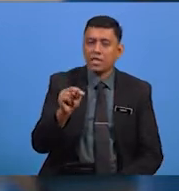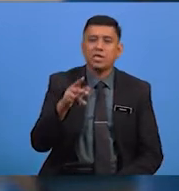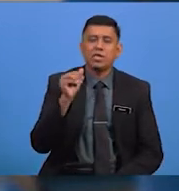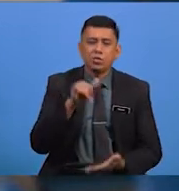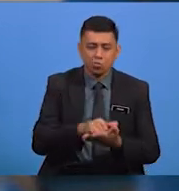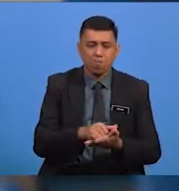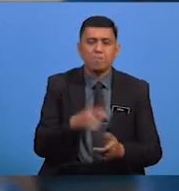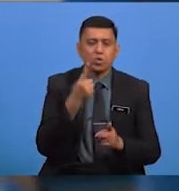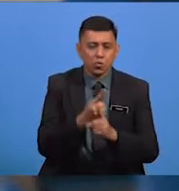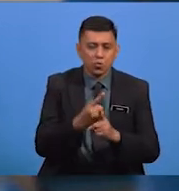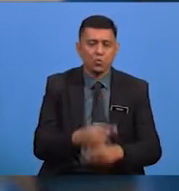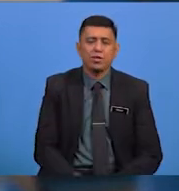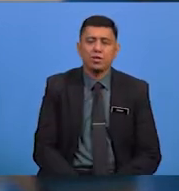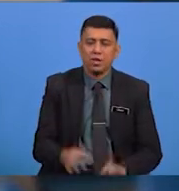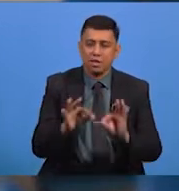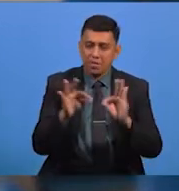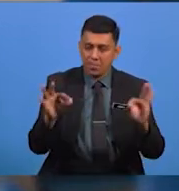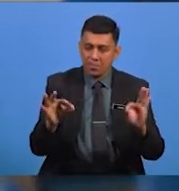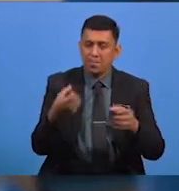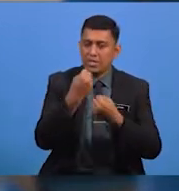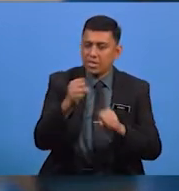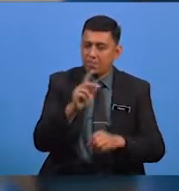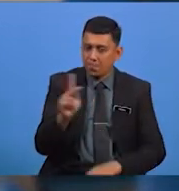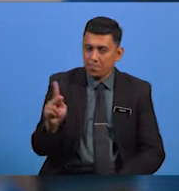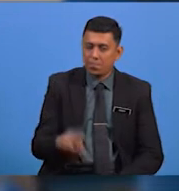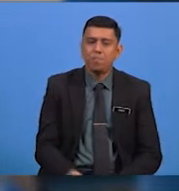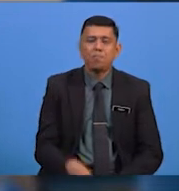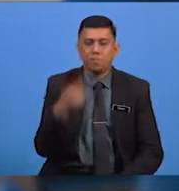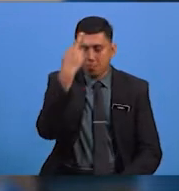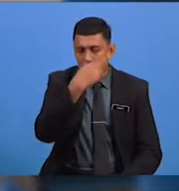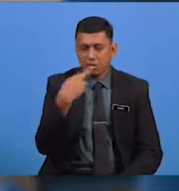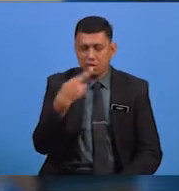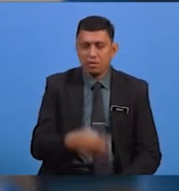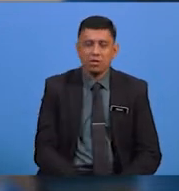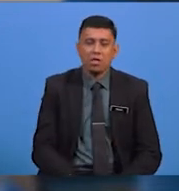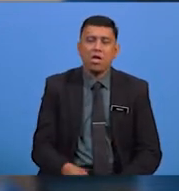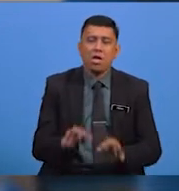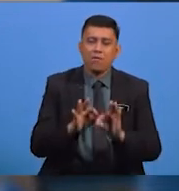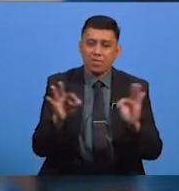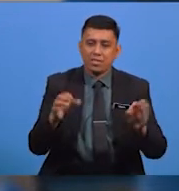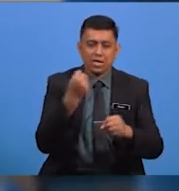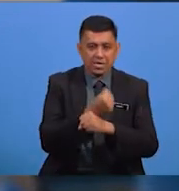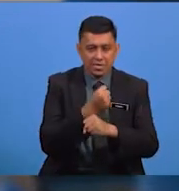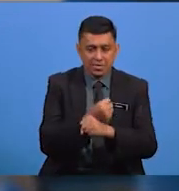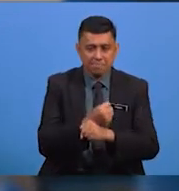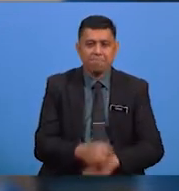betul. Frasa menyiapkan merupakan frasa kerja.